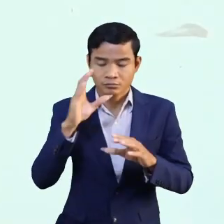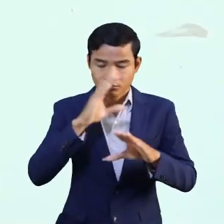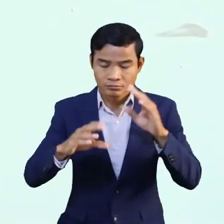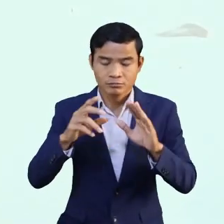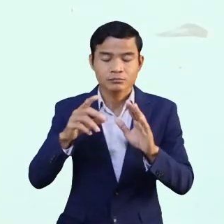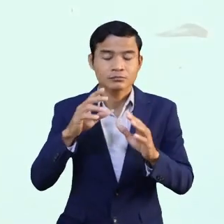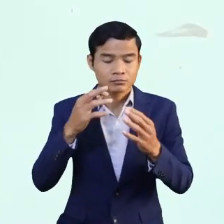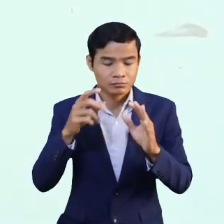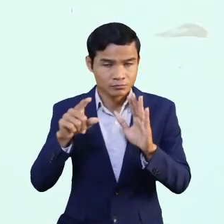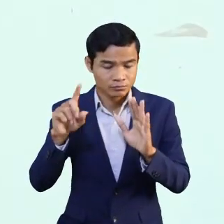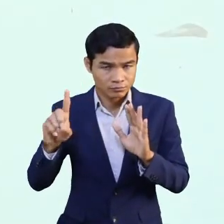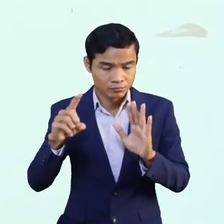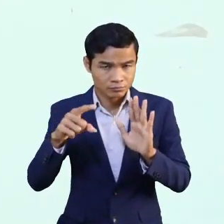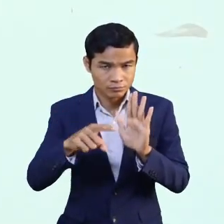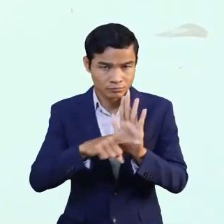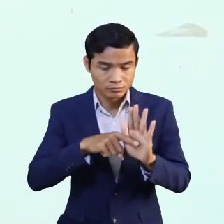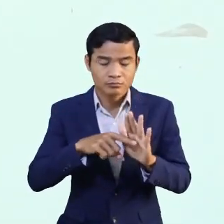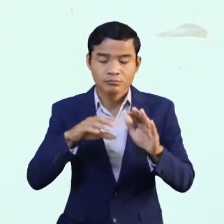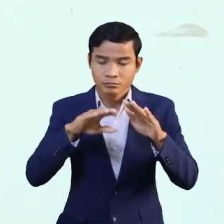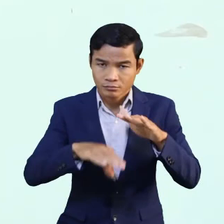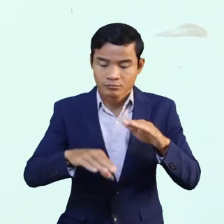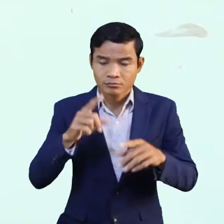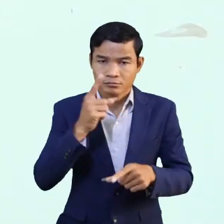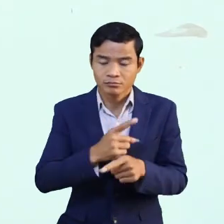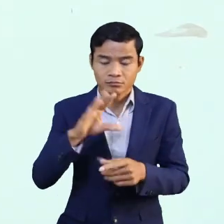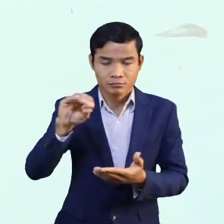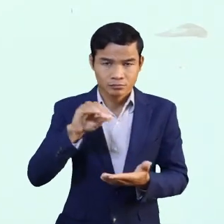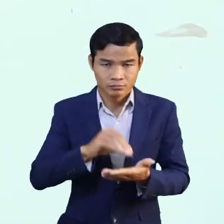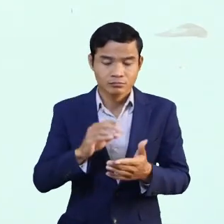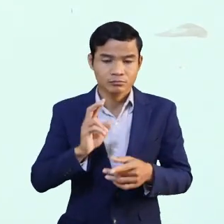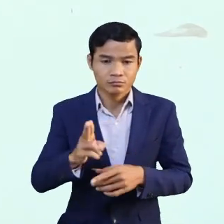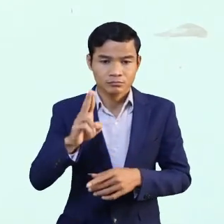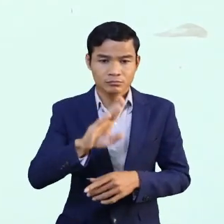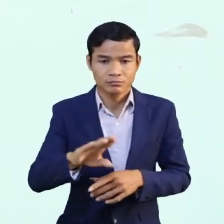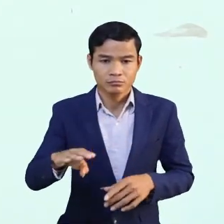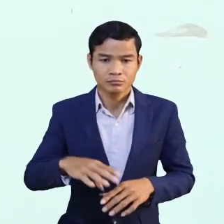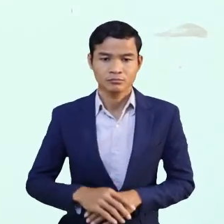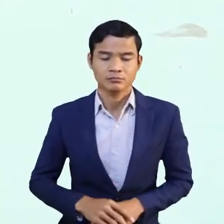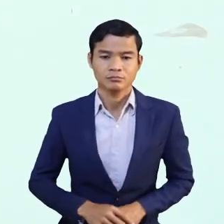កខាងក្រោមឲ្យបានត្រឹមត្រូវតោះចំឡងឲ្យលឿនកូនណា